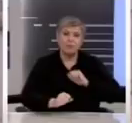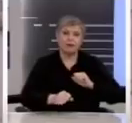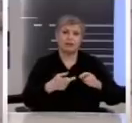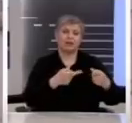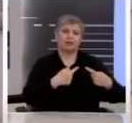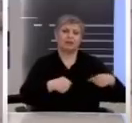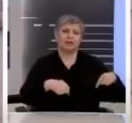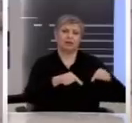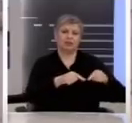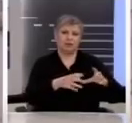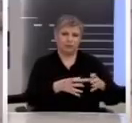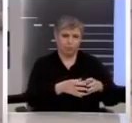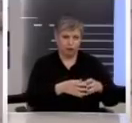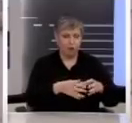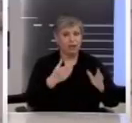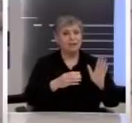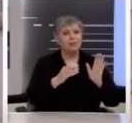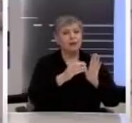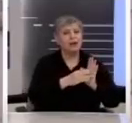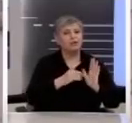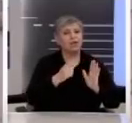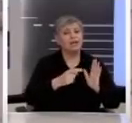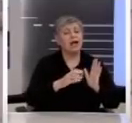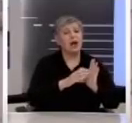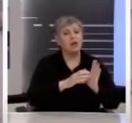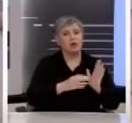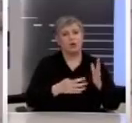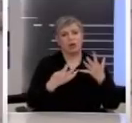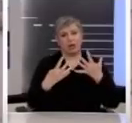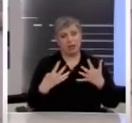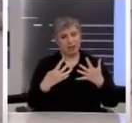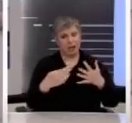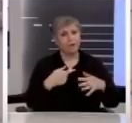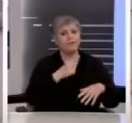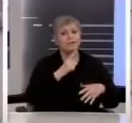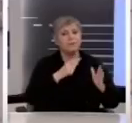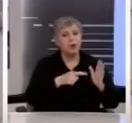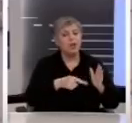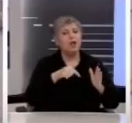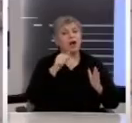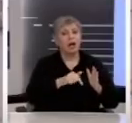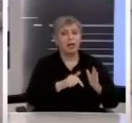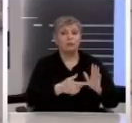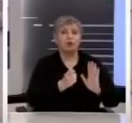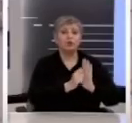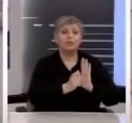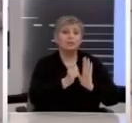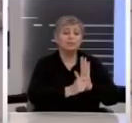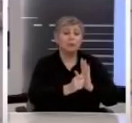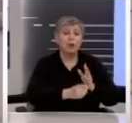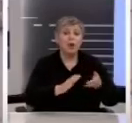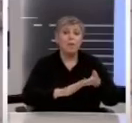Εξάλλου, σύμφωνα με την παράγραφο 1 του άρθρου 9 του ιδίου κώδικα, στην οποία η προηγούμενη διάταξη παραπέμπει, τα επίσημα